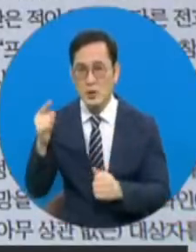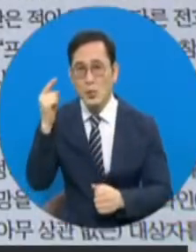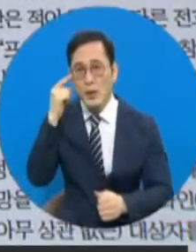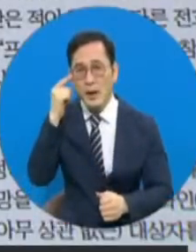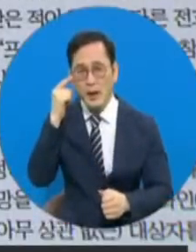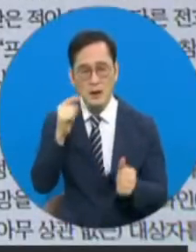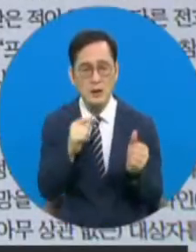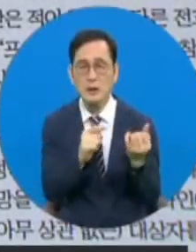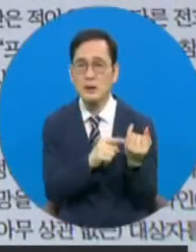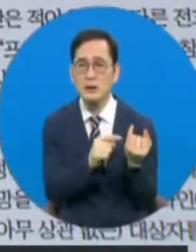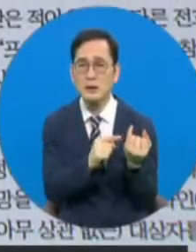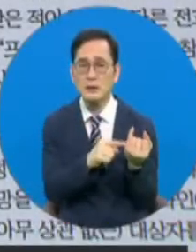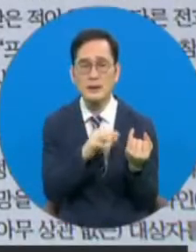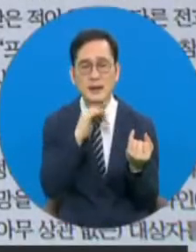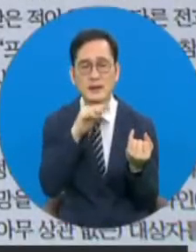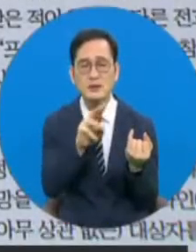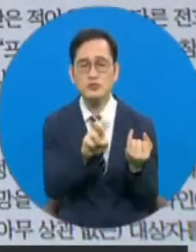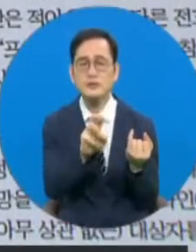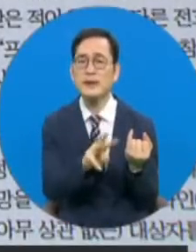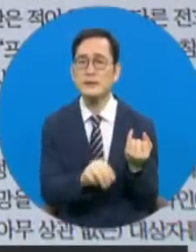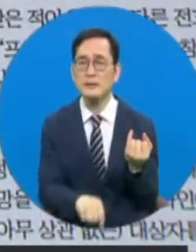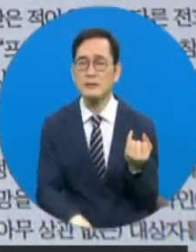버렸는지 그 이유는 황당합니다